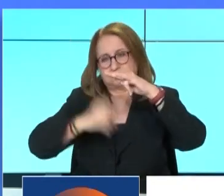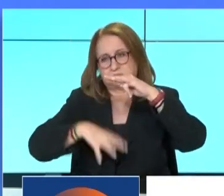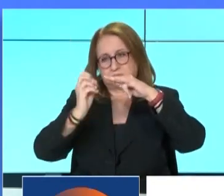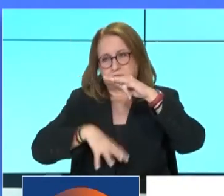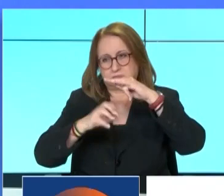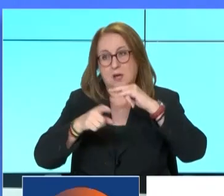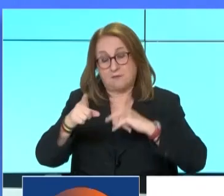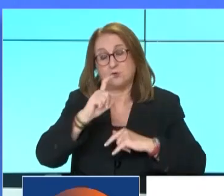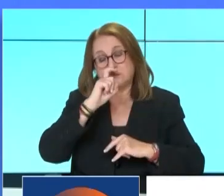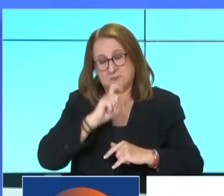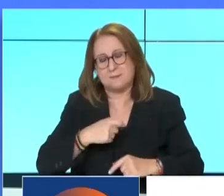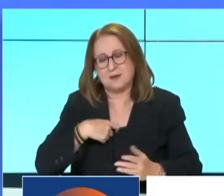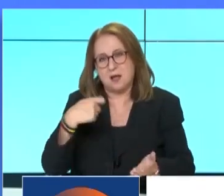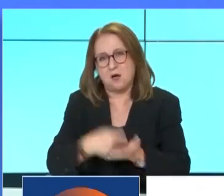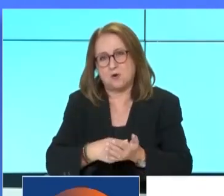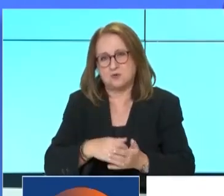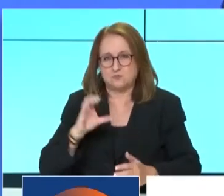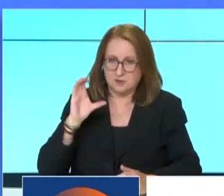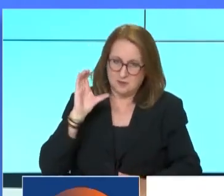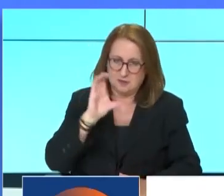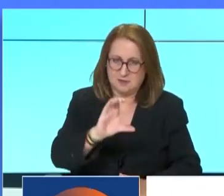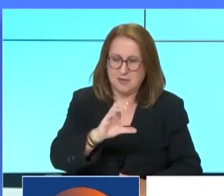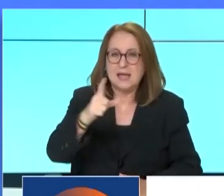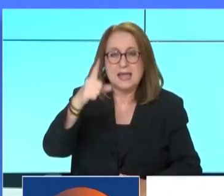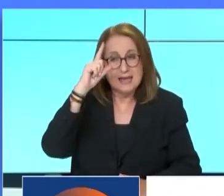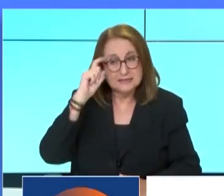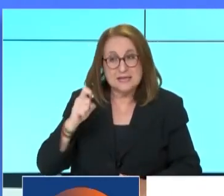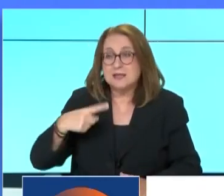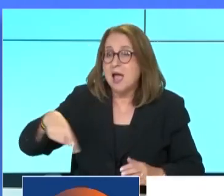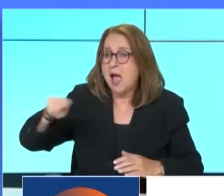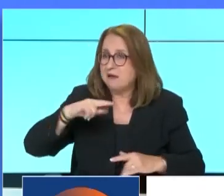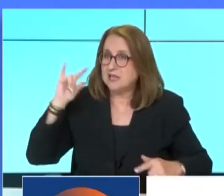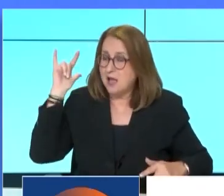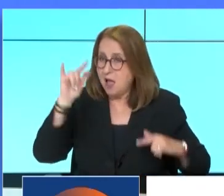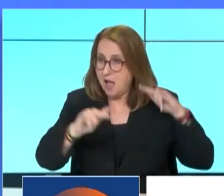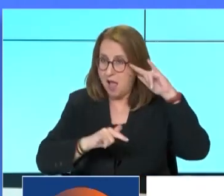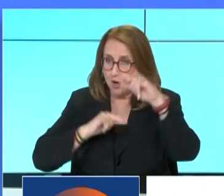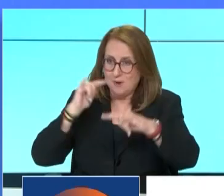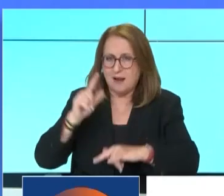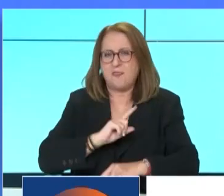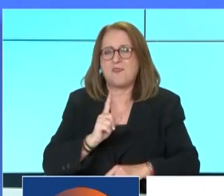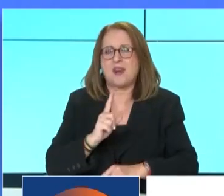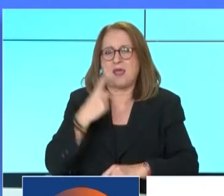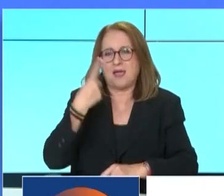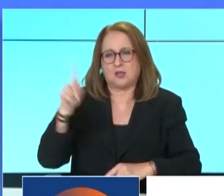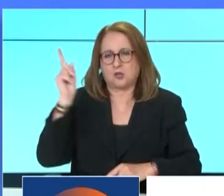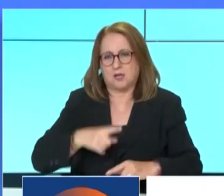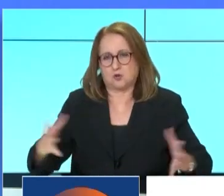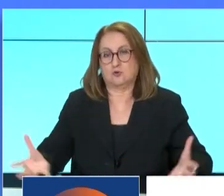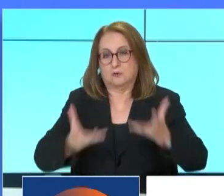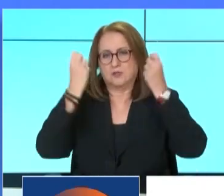μέσα, διότι τα εναέρια μέσα δεν είναι πανάκια, θέλω να το τονίσω αυτό, αλλά είναι σίγουρα